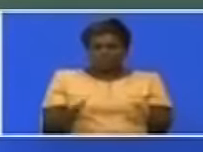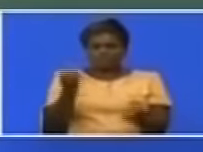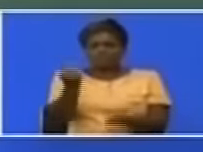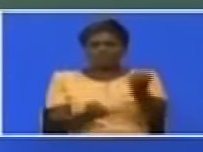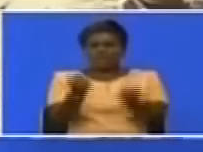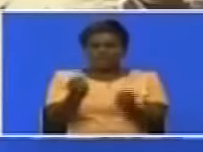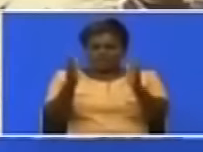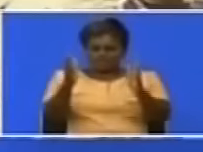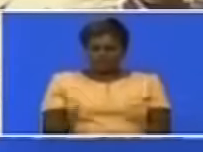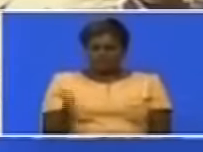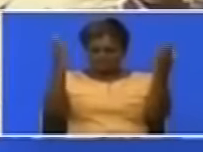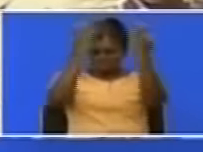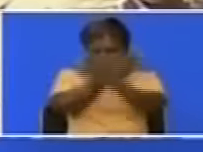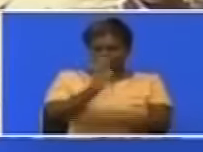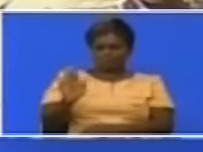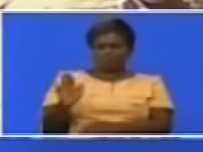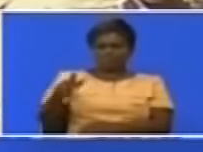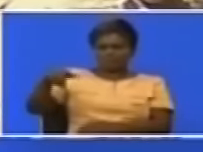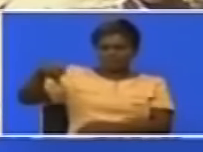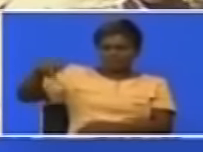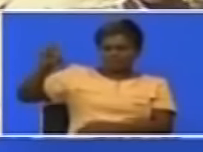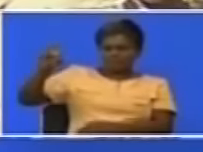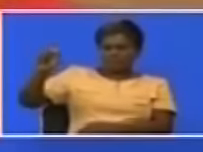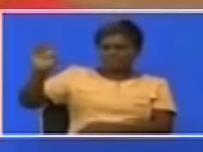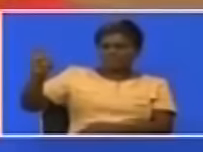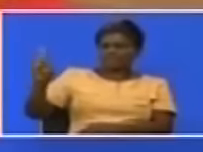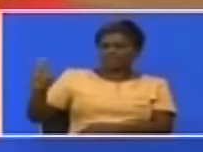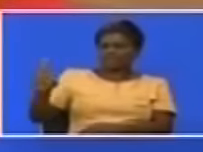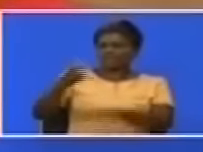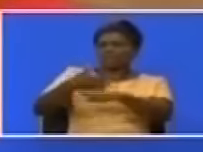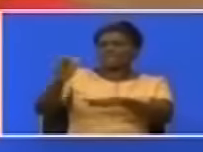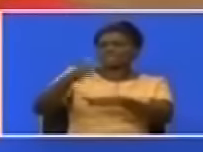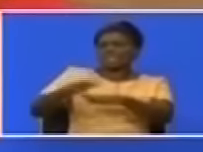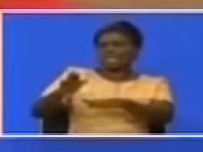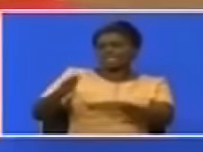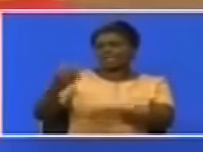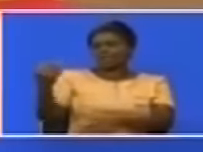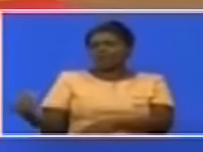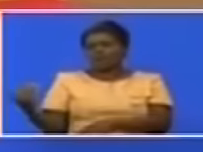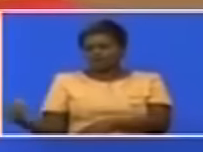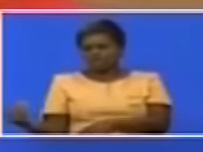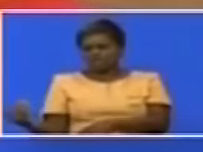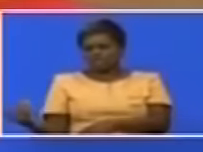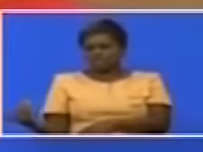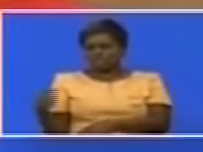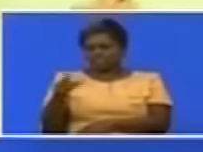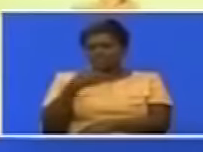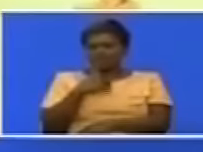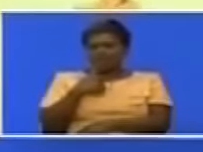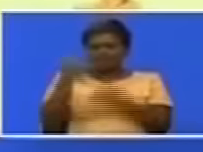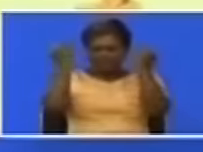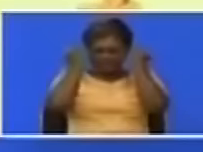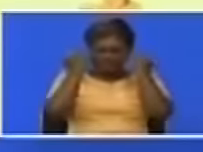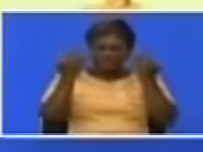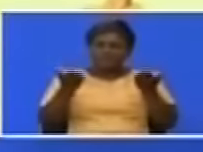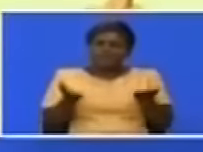aliyekuwa na gari usiku huo, Peter Maina Muraya, na kukodisha kwa wavulana hao, na kwamba anakabiliwa na kesi.